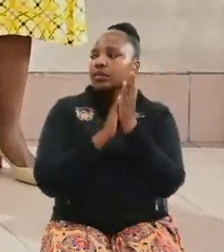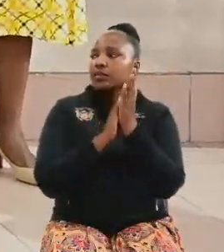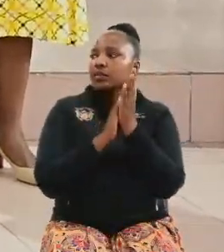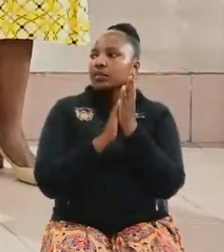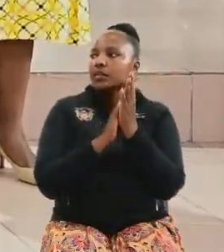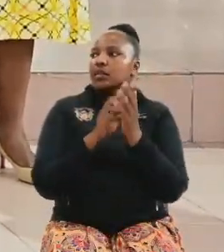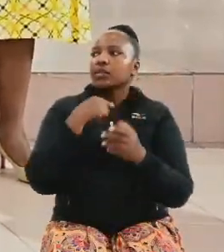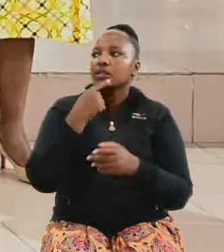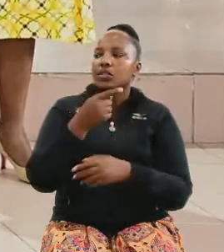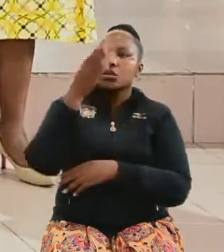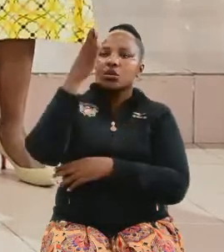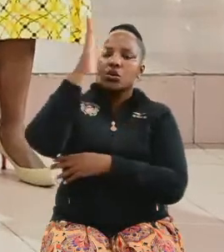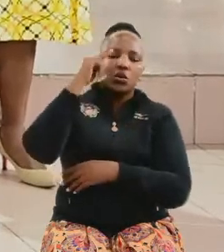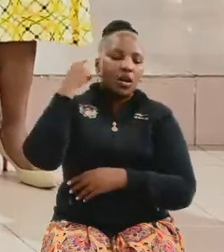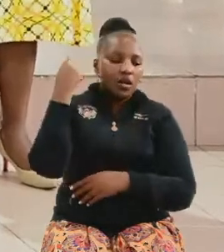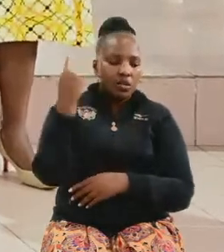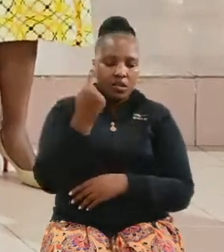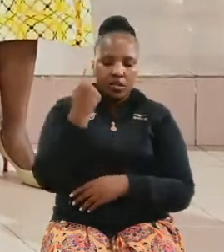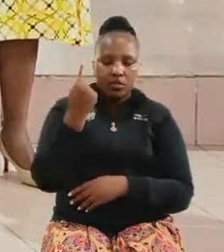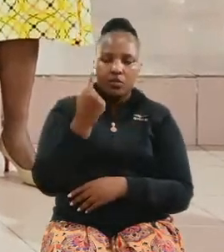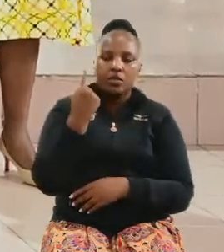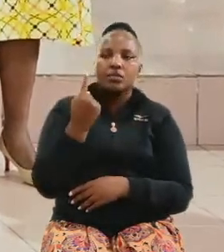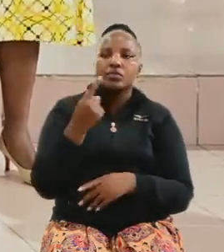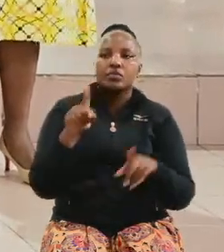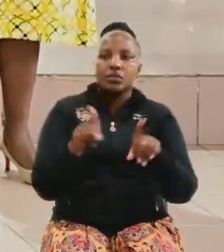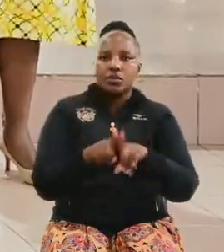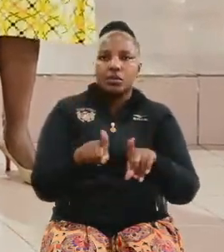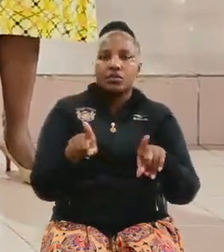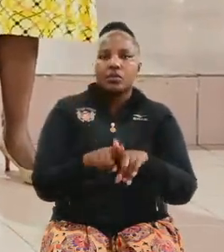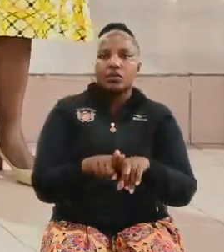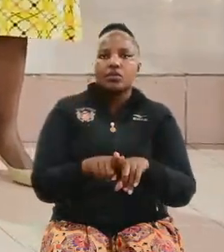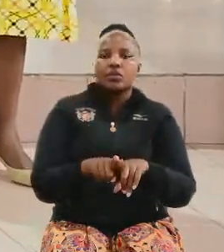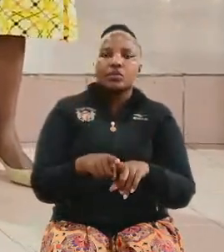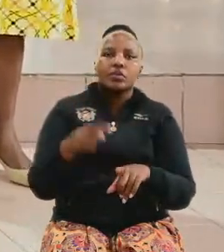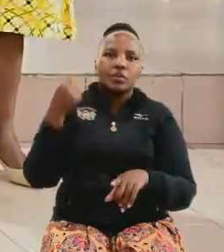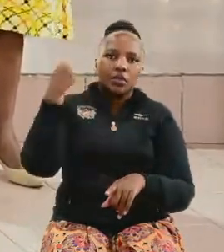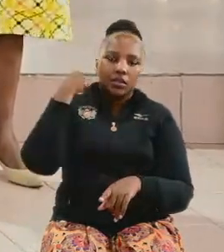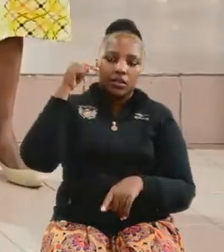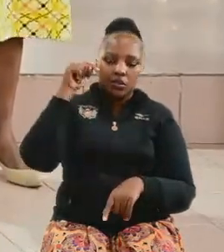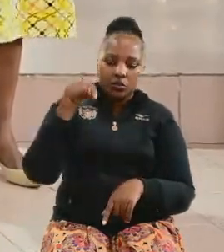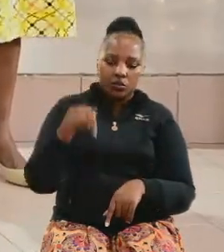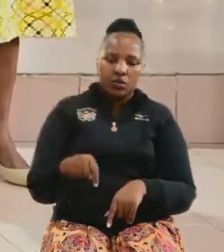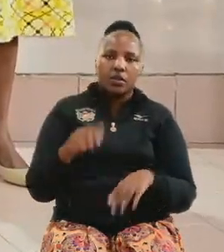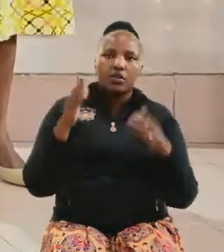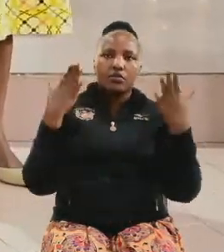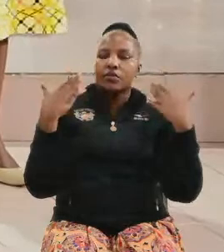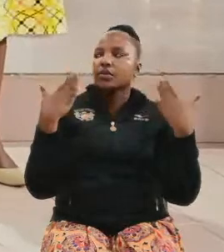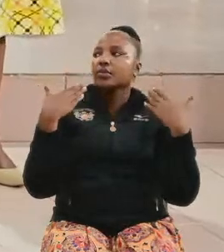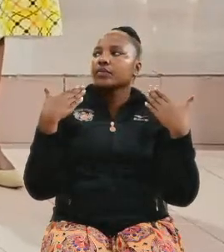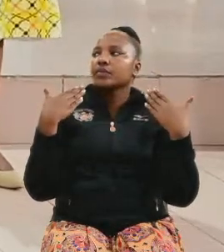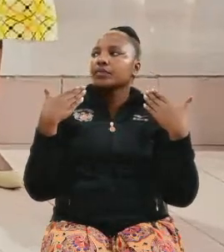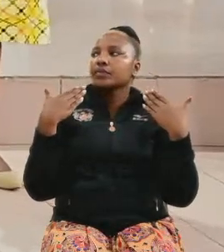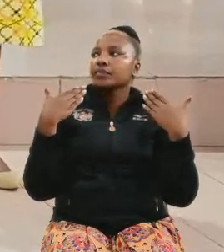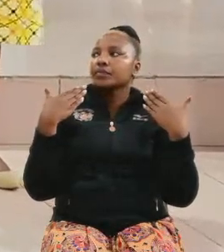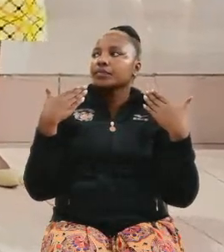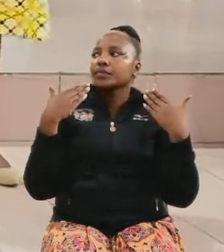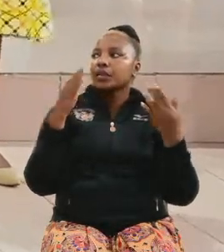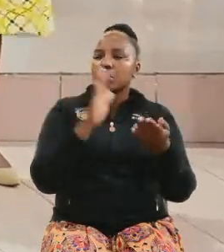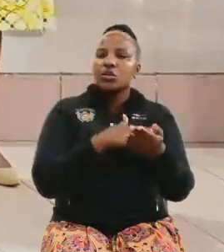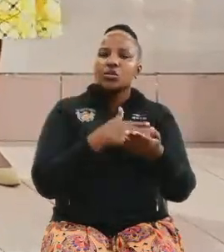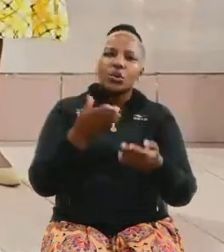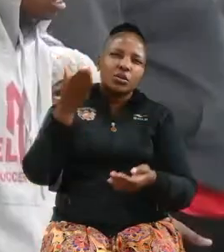tunasema Mungu wetu ni yule yule jana, leo na hata milele. Amen. Amen. Kuna zile nyimbo tulikuwa tunasifu Mungu